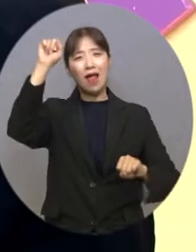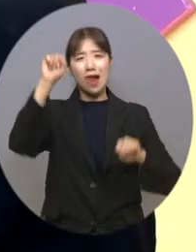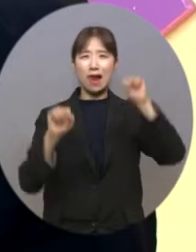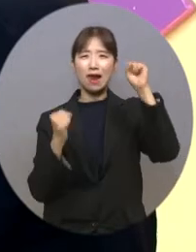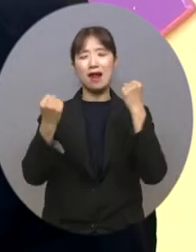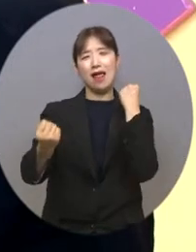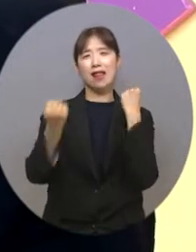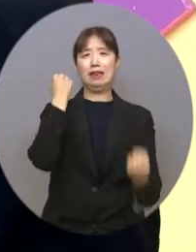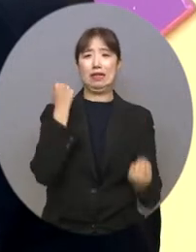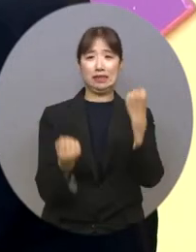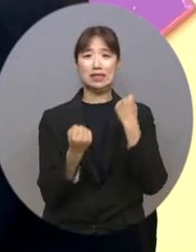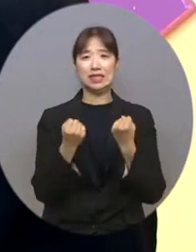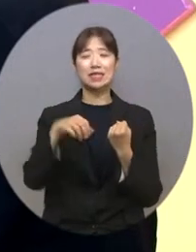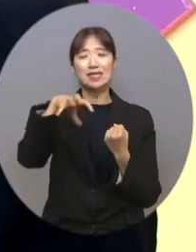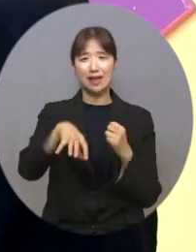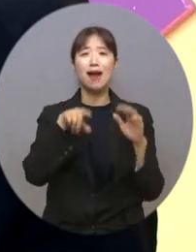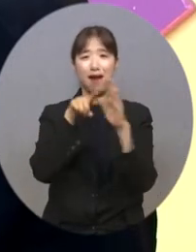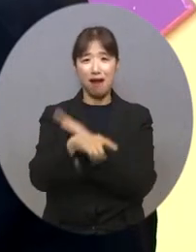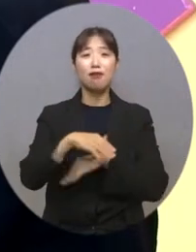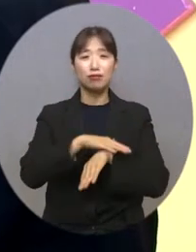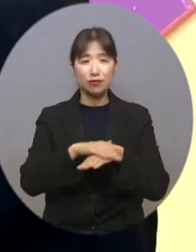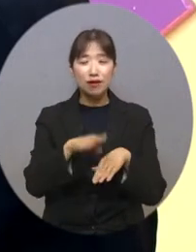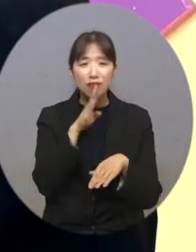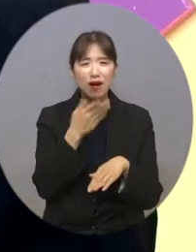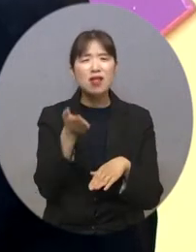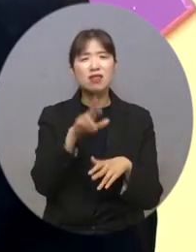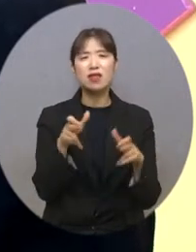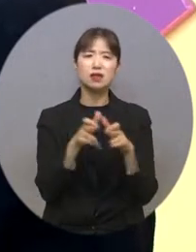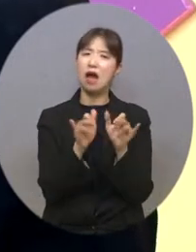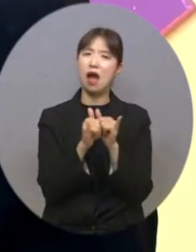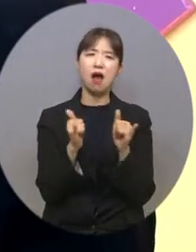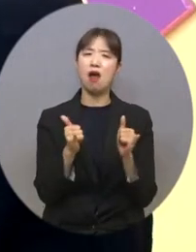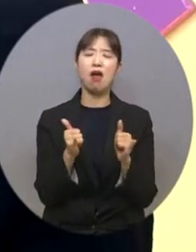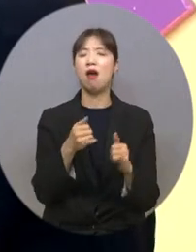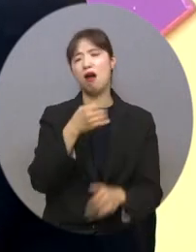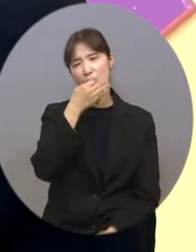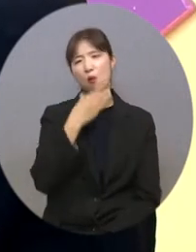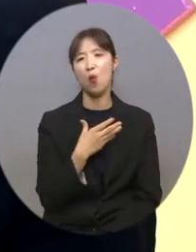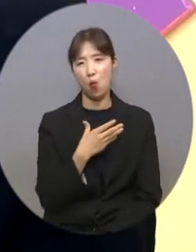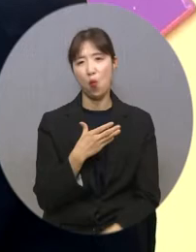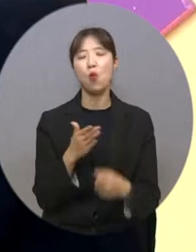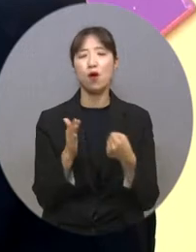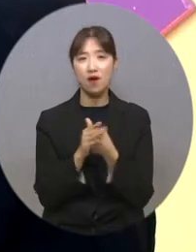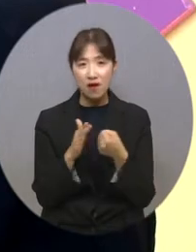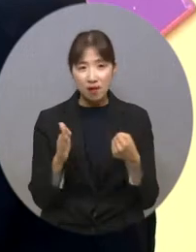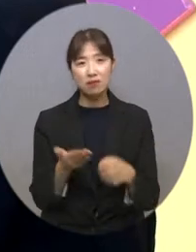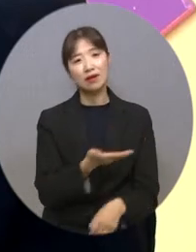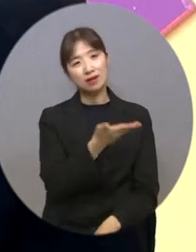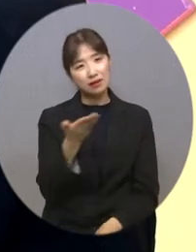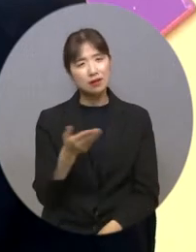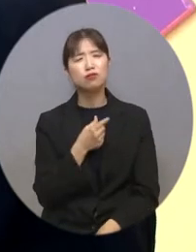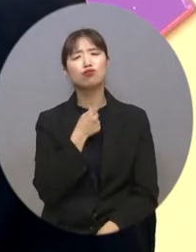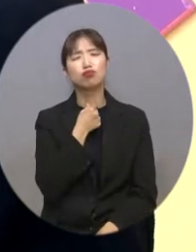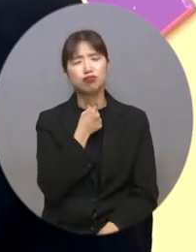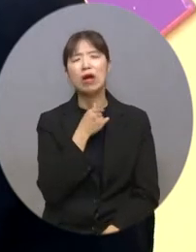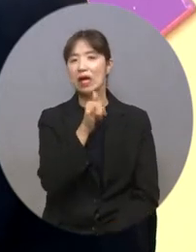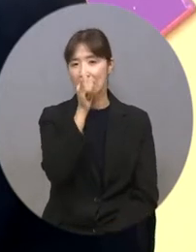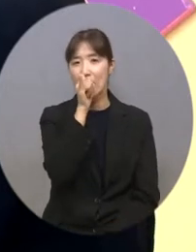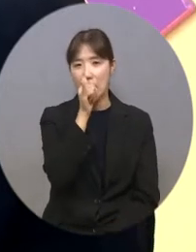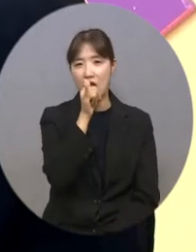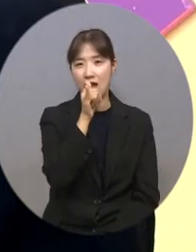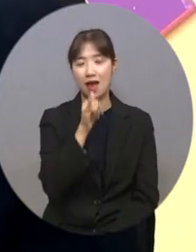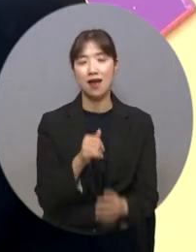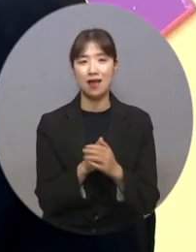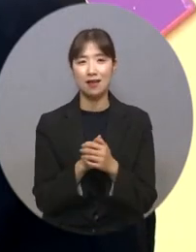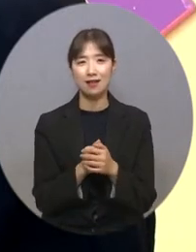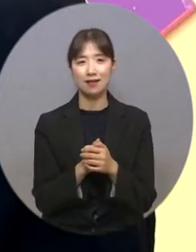많이 가잖아요. 그렇죠. 근데 실제 장애인들은 거의 이렇게 보기가 이렇게 힘드는 것 네. 같아요. 그래서 그들의 욕구들이 굉장히 이렇게 많이 있는 부분들이